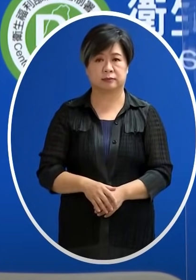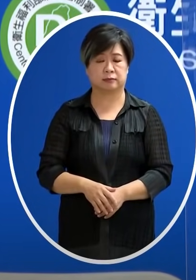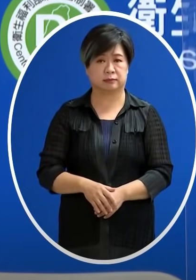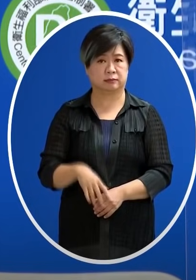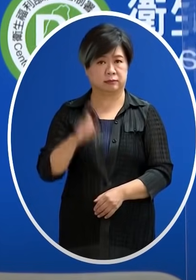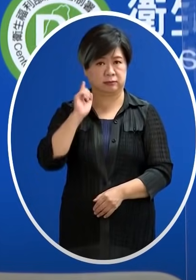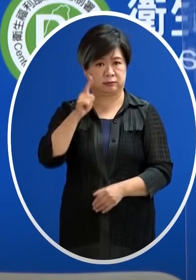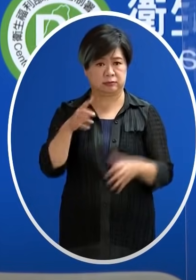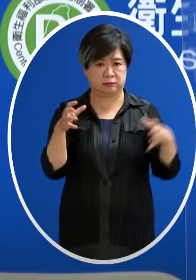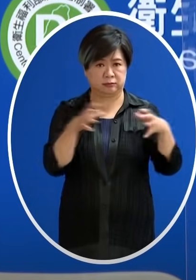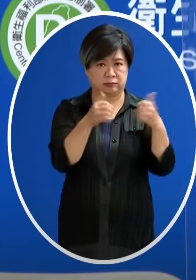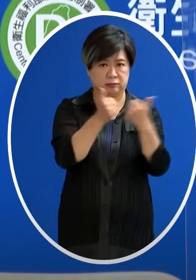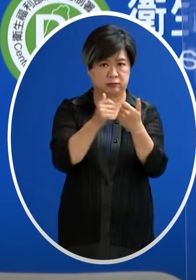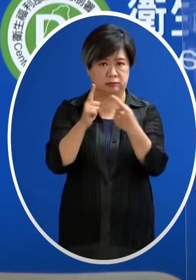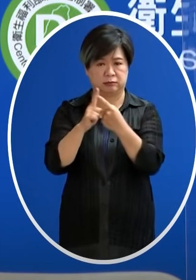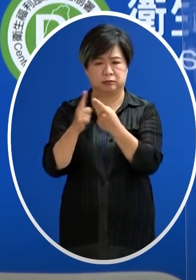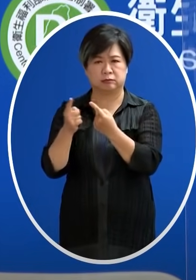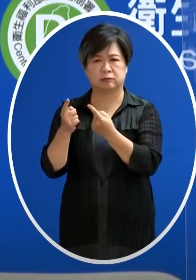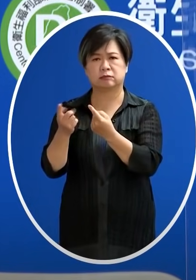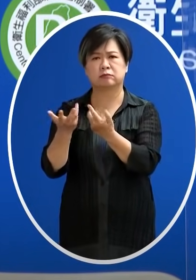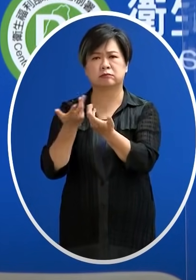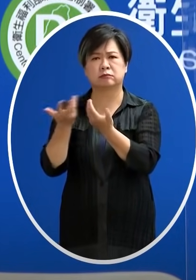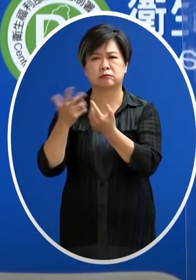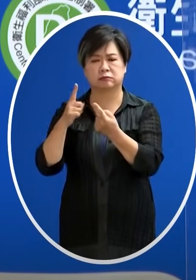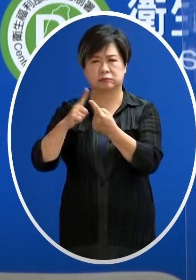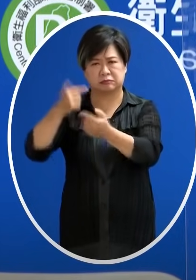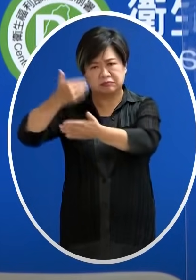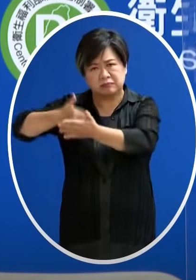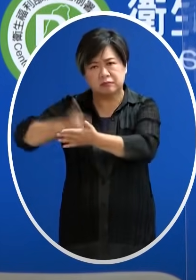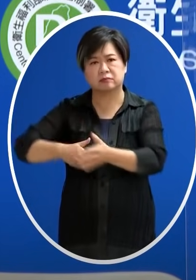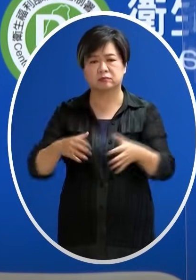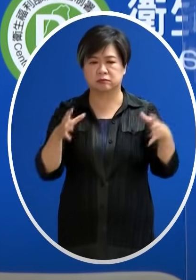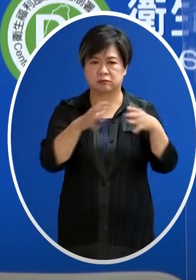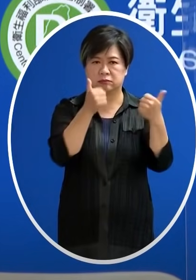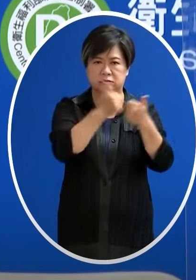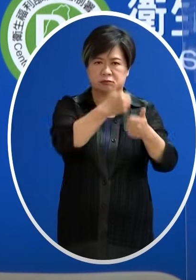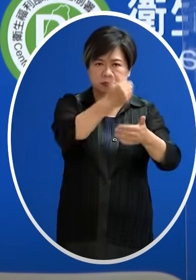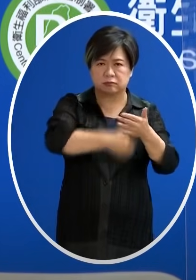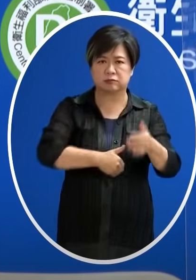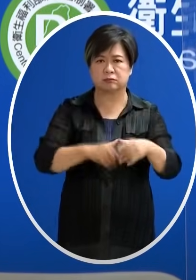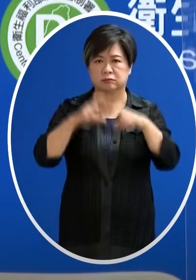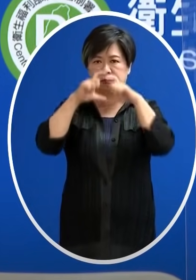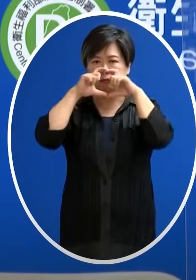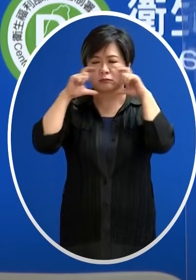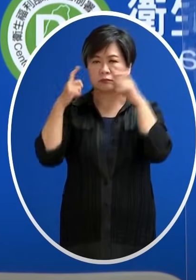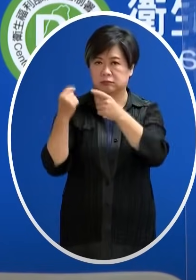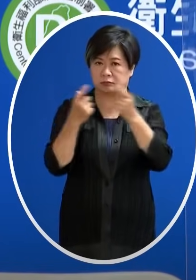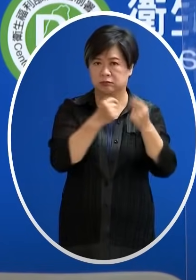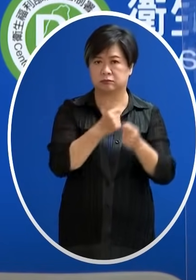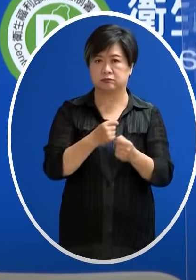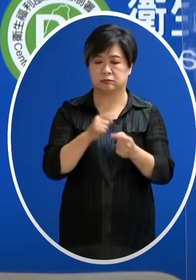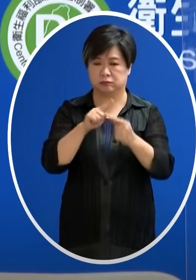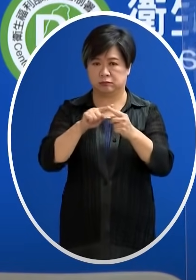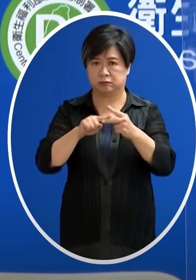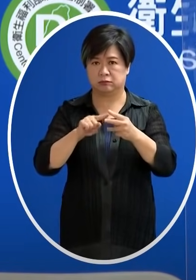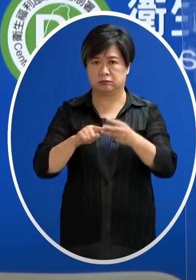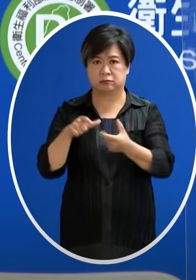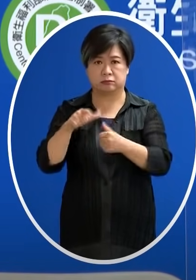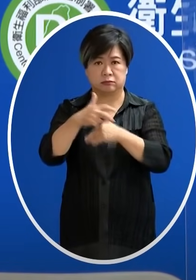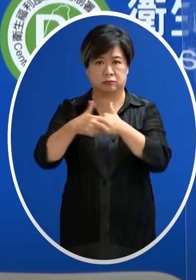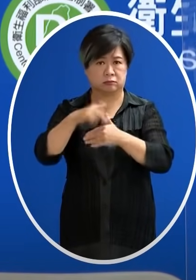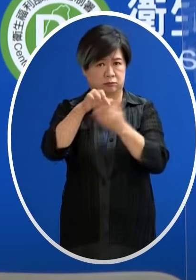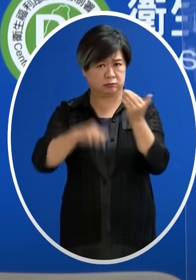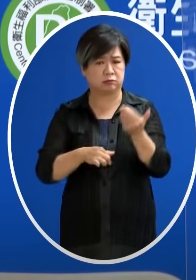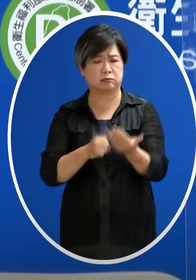人流的减少，很清楚的人流的减少、聚会的减少，口罩把它戴好，这样的一个公共卫生的措施是